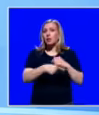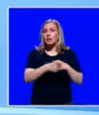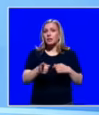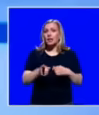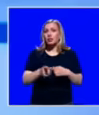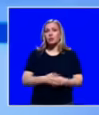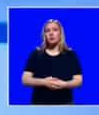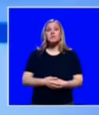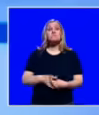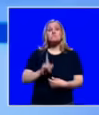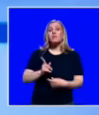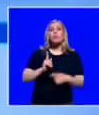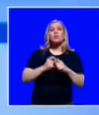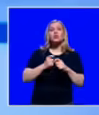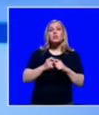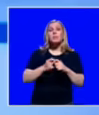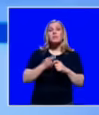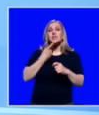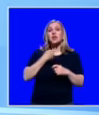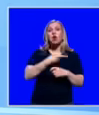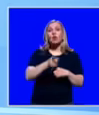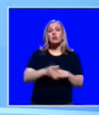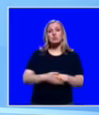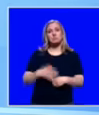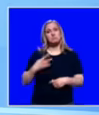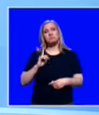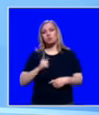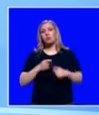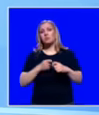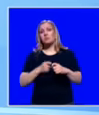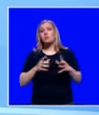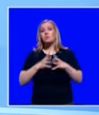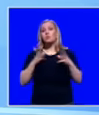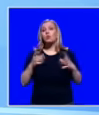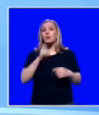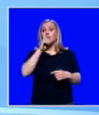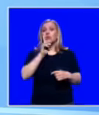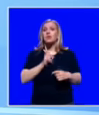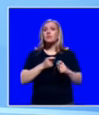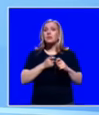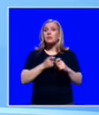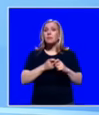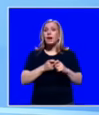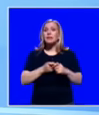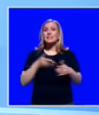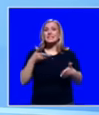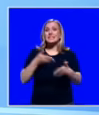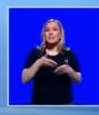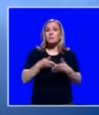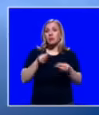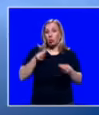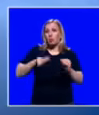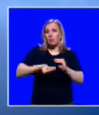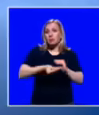съм какво го правил със собствени ресурси. Какво можете да направите за хората, господин Божков? Мога да направя много. Но най-важното, което трябва да направя в началото, е да спра корупцията. Как